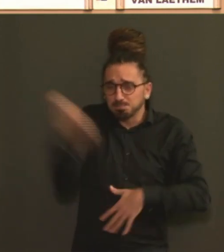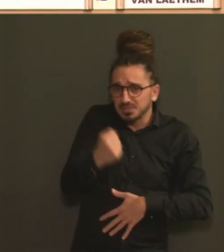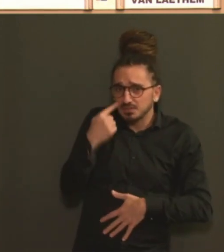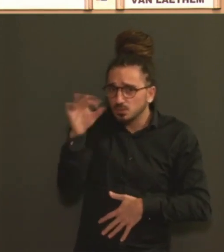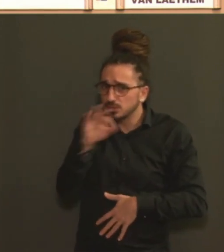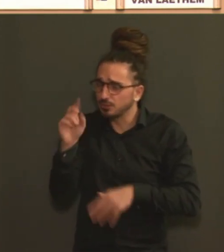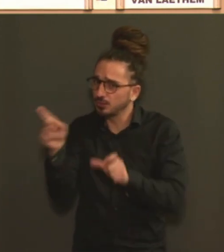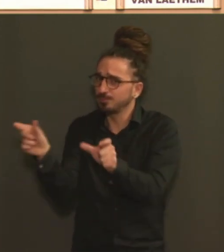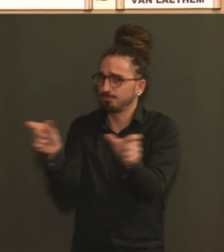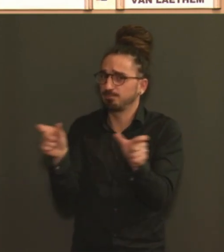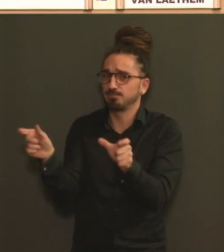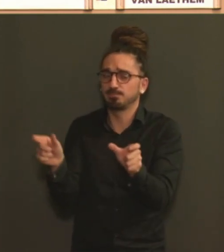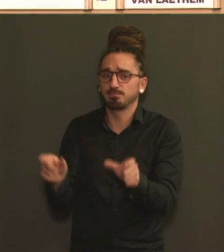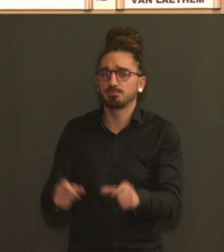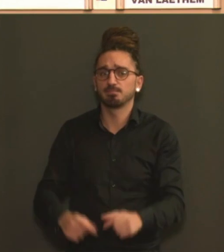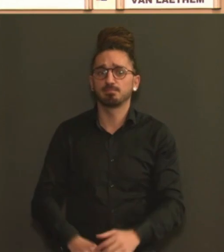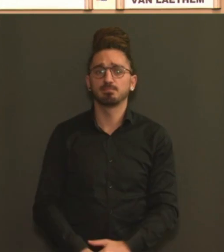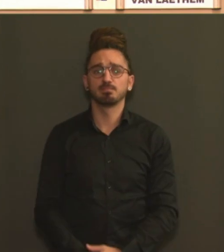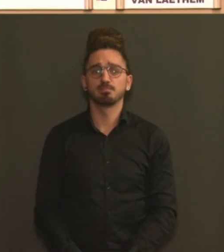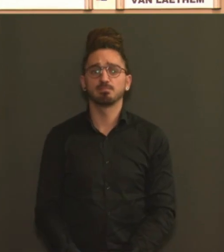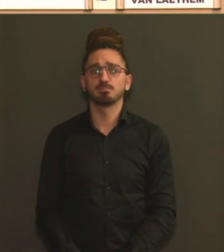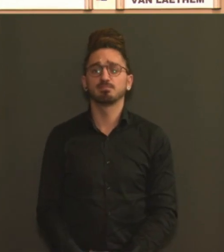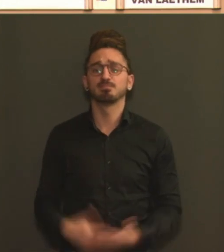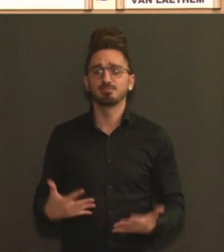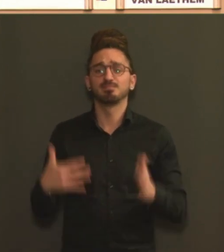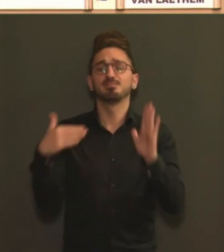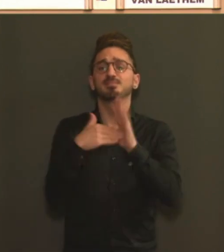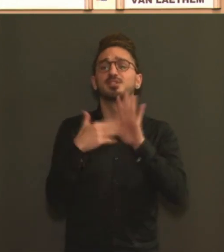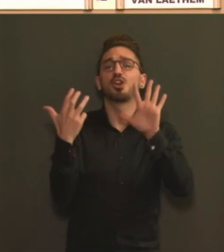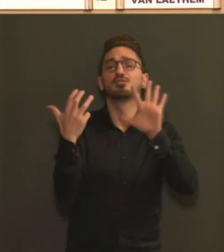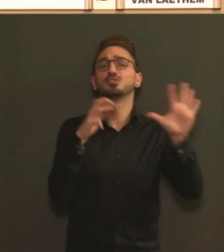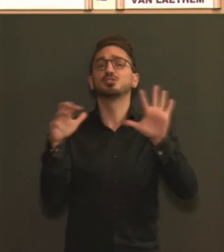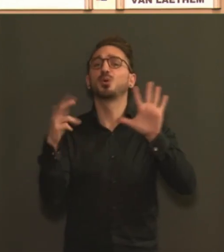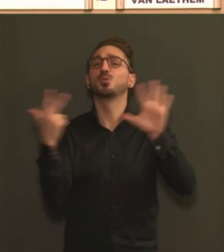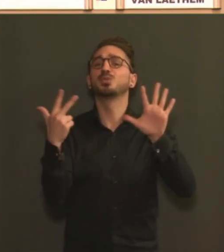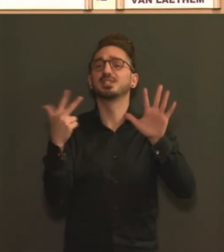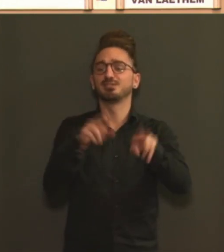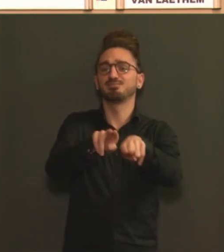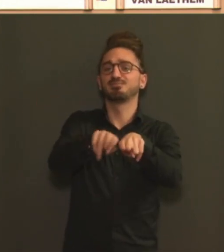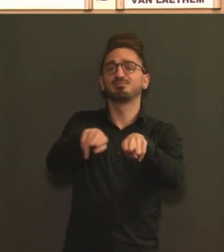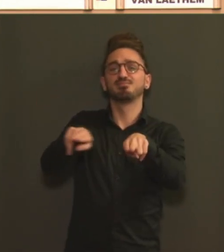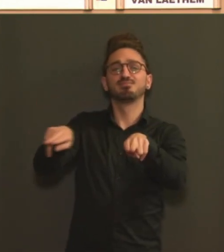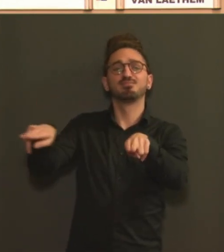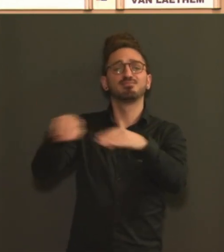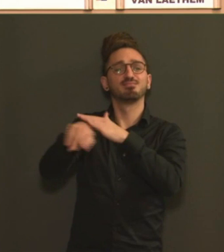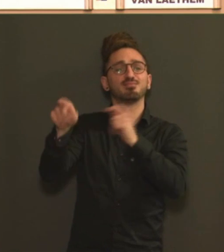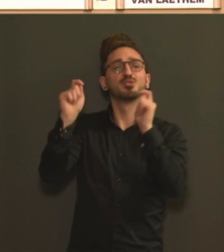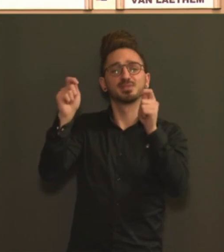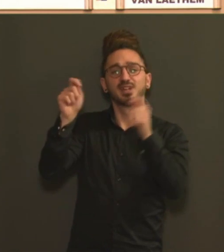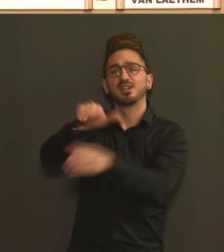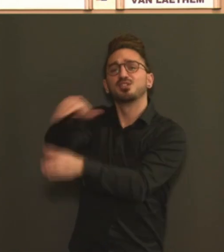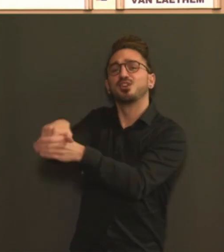avoir actuellement 1908 patients hospitalisés, dont 346 le sont en soins